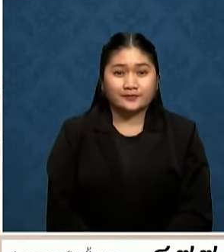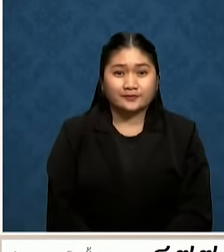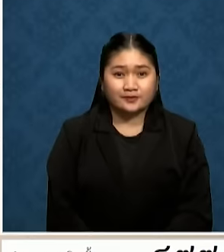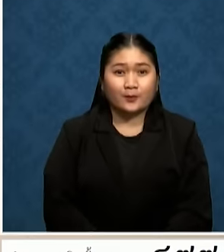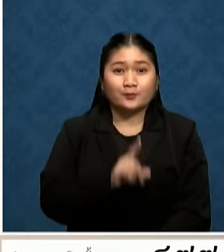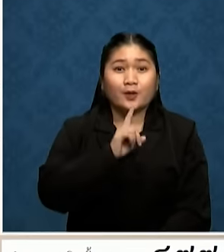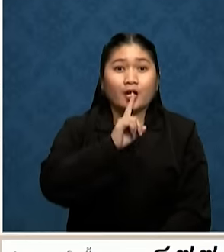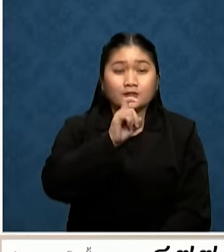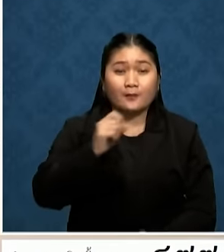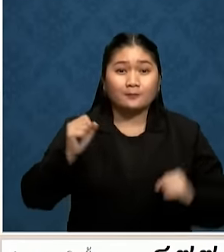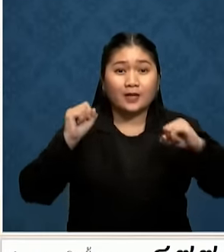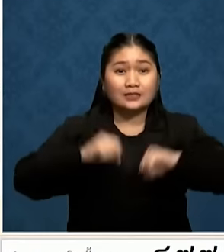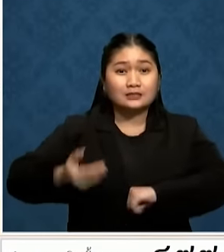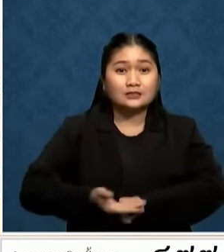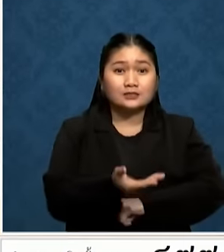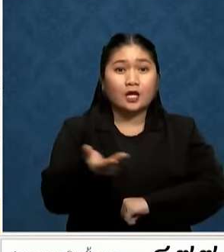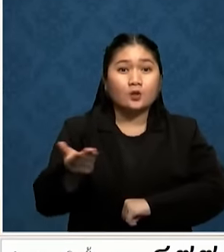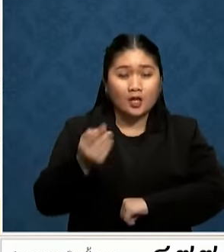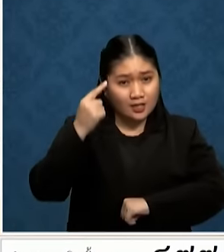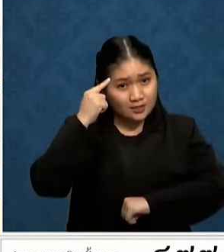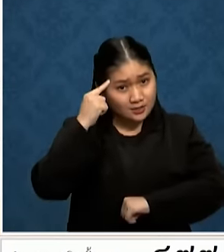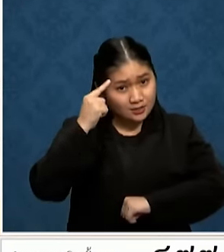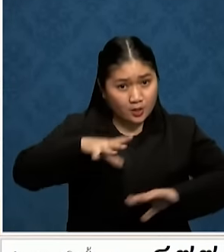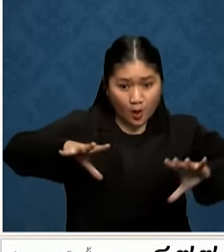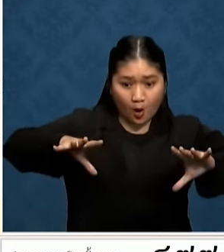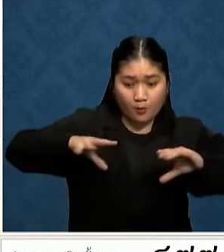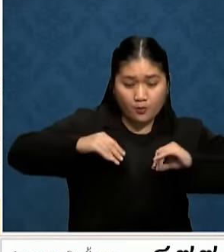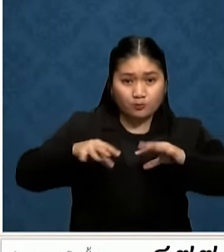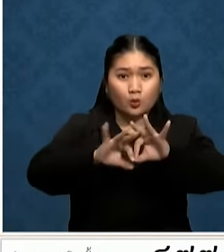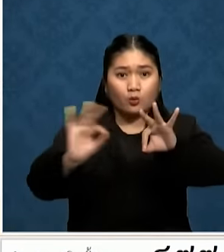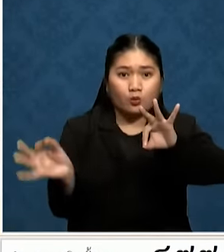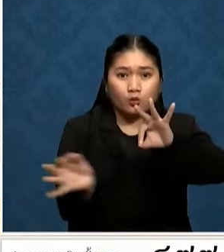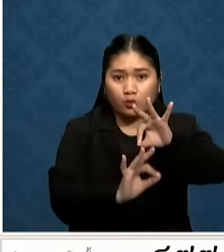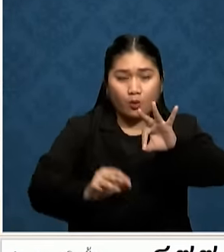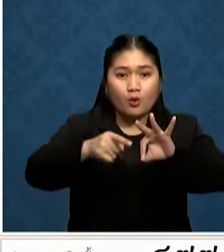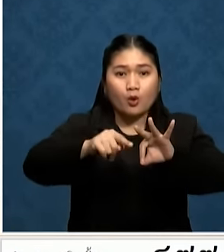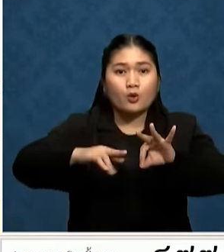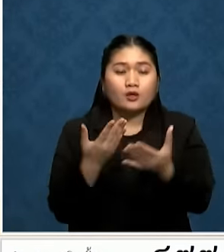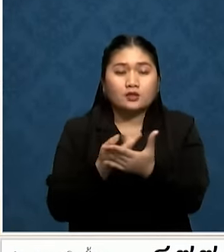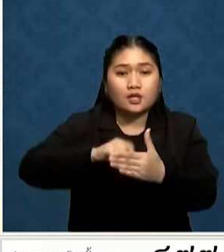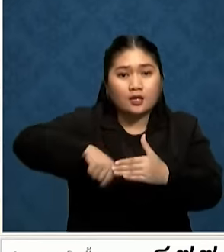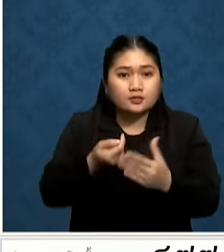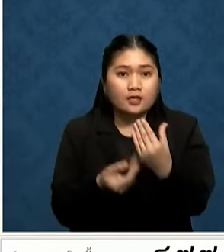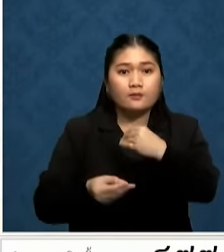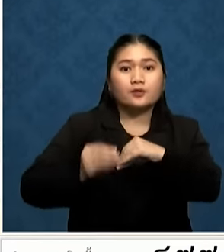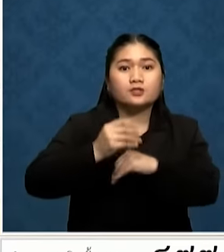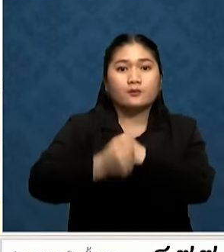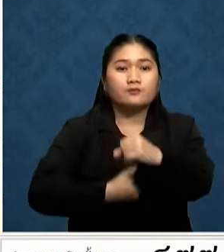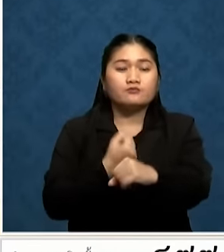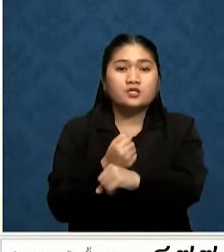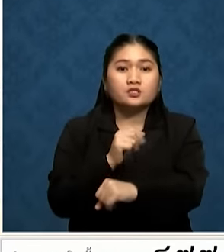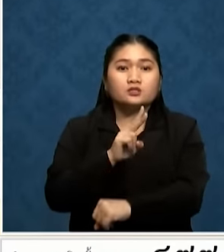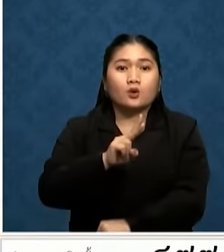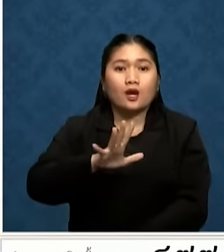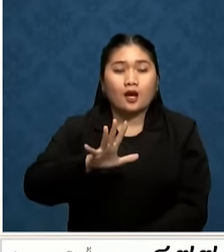ผมขอถามมัตติจากทfeed admitว่าจ้รัหักการแ่งลางพระราชบัญหยติงบประมาณลายใจเพิ่มเติมประจำปีงบประมา